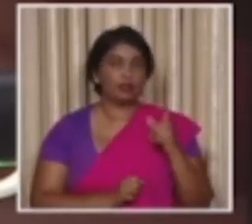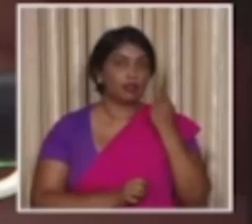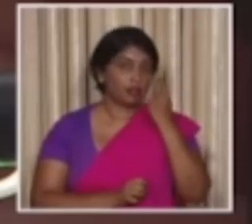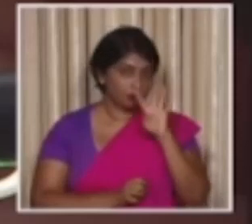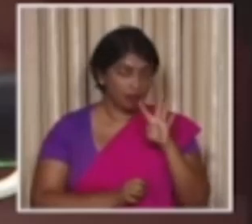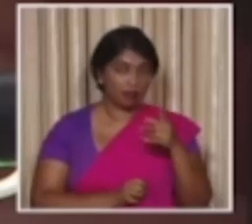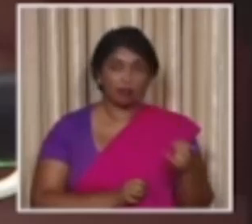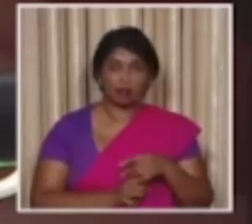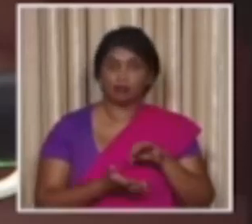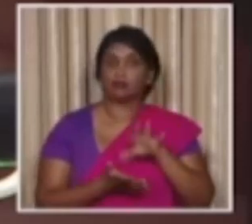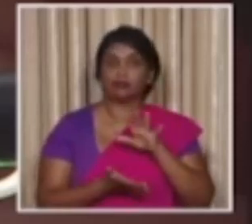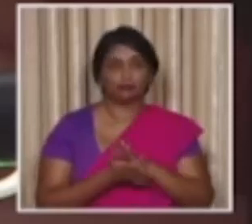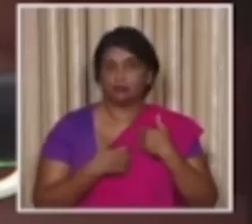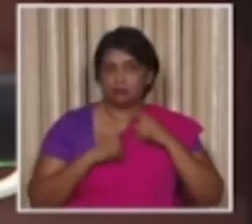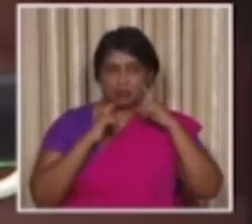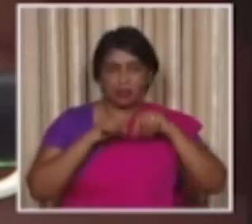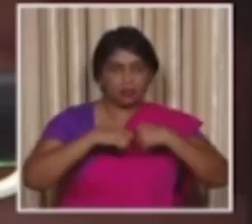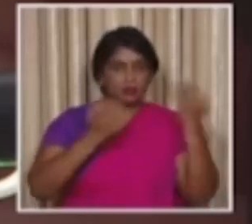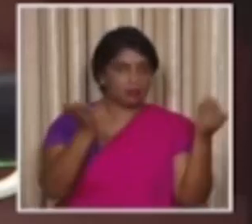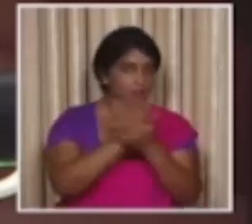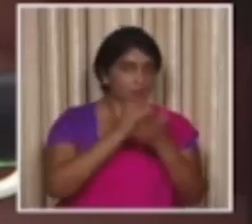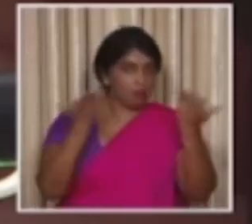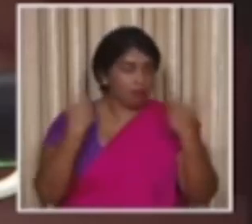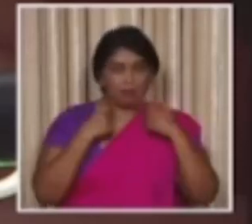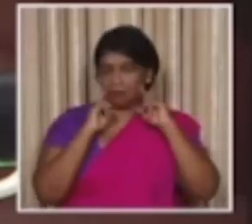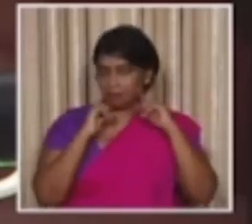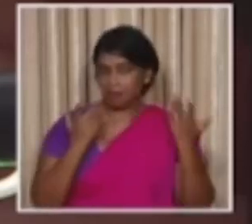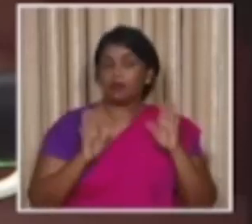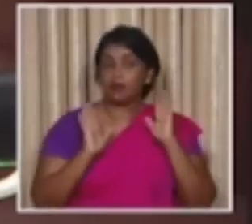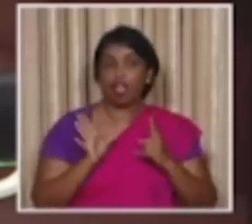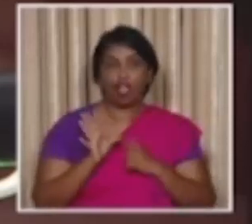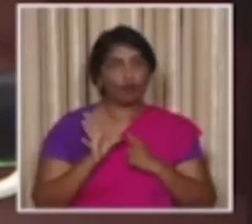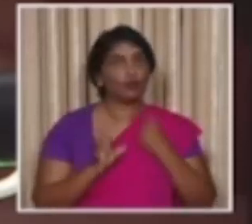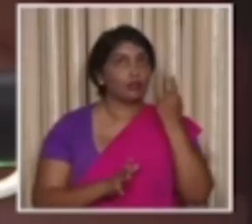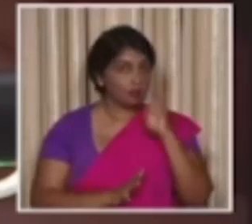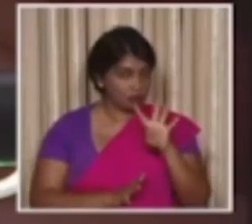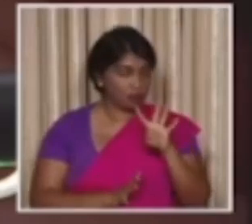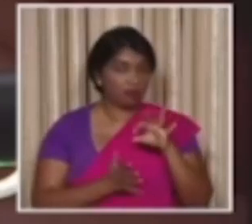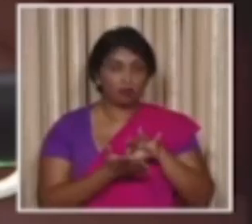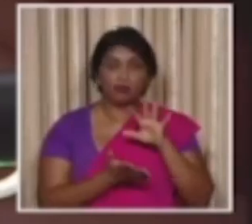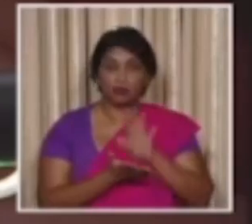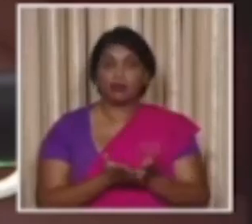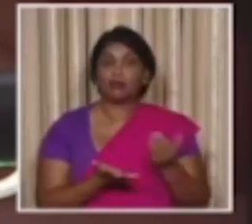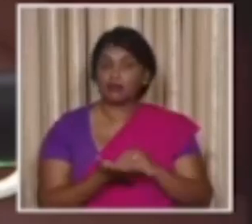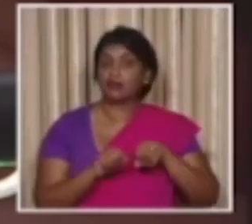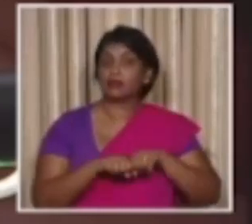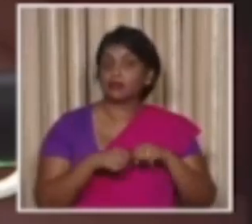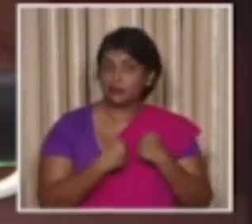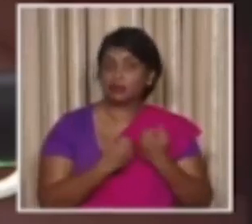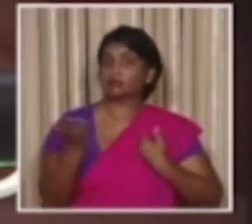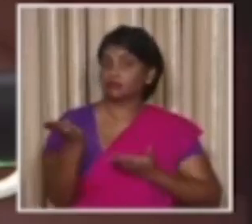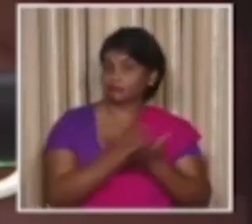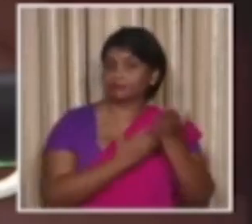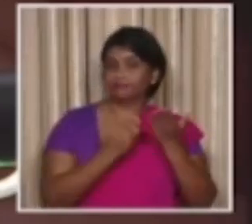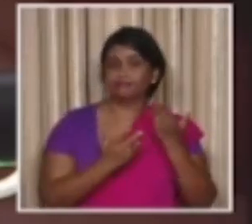වෙනිදා දිනිය දක්වා තිබුණා නම් මා දන්නේ නැහැ අනිත් සමාගම් ඉදිරිපත් කරයිද නැද්ද කියලා. නමුත් අගෝස්තු 14 දක්වා දිනේ තිබුණා නම් තවත් සමාගම් වලට ඉදිරිපත් කිරීමේ